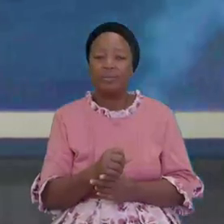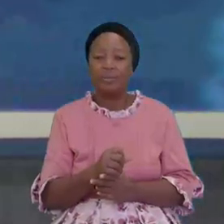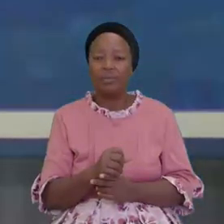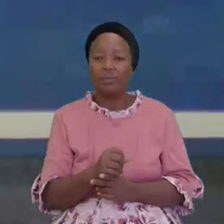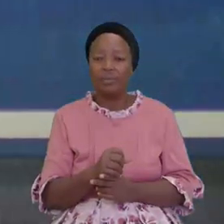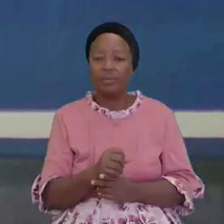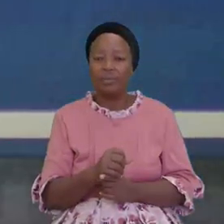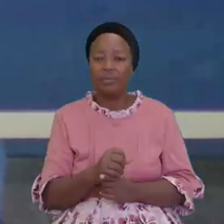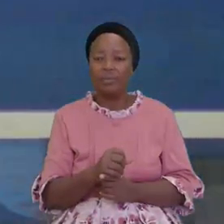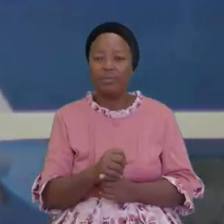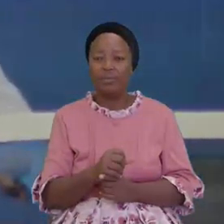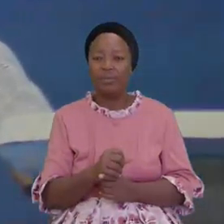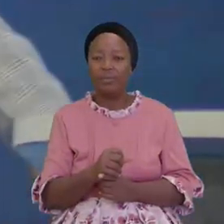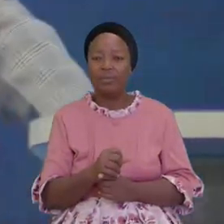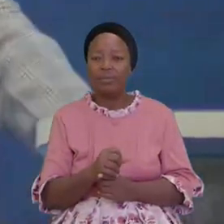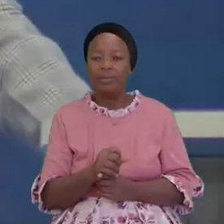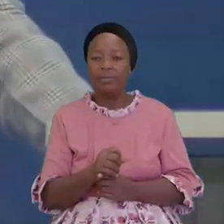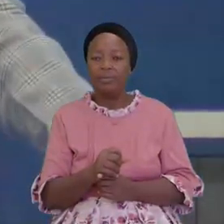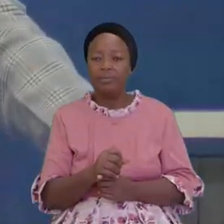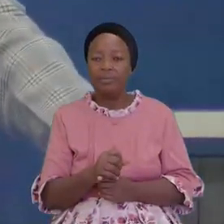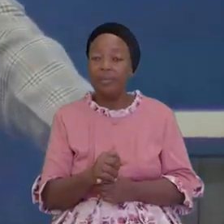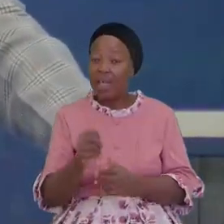qui guérit toutes tes maladies.